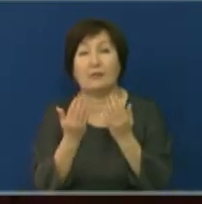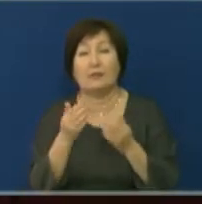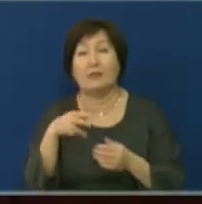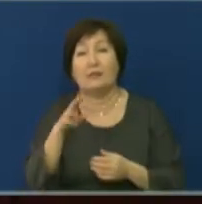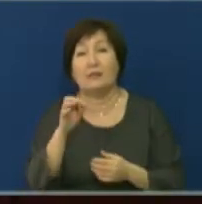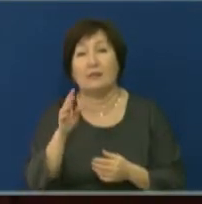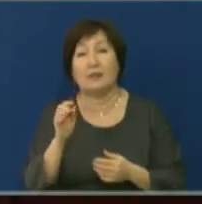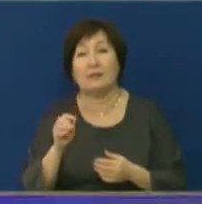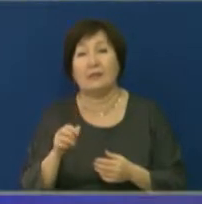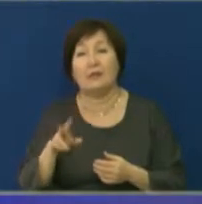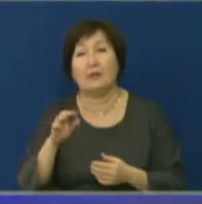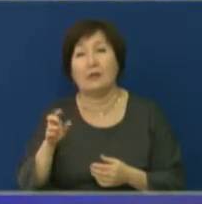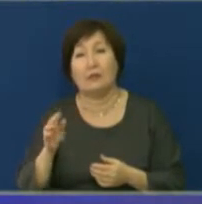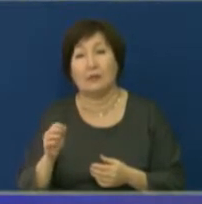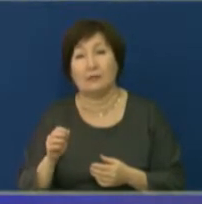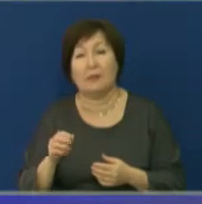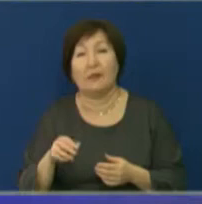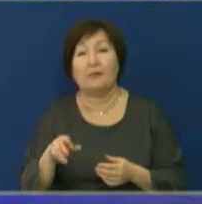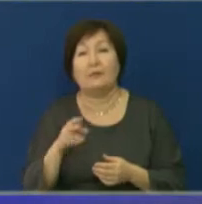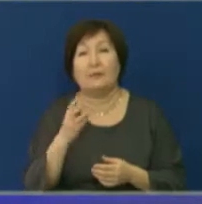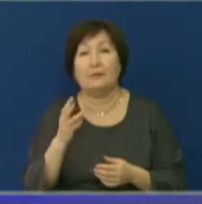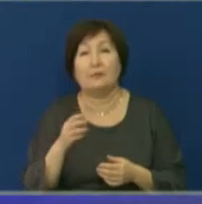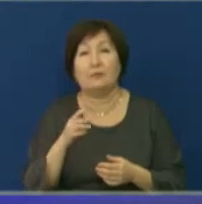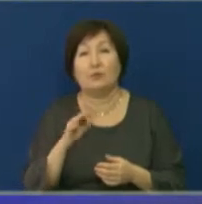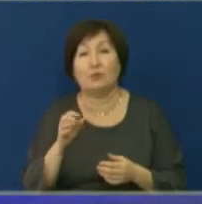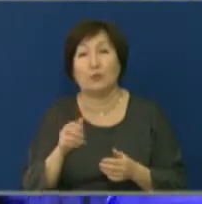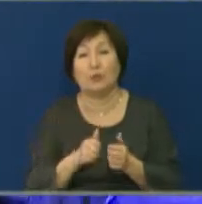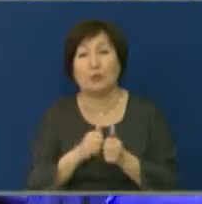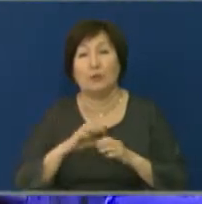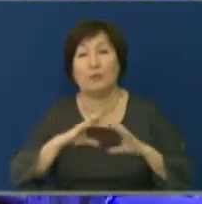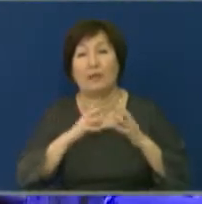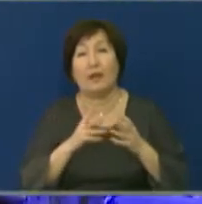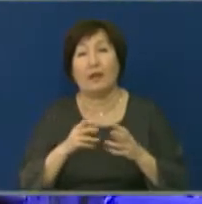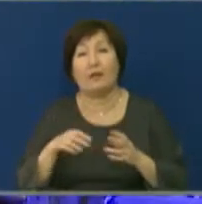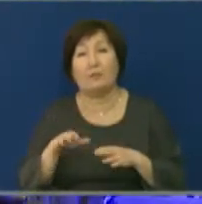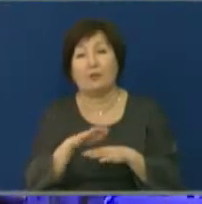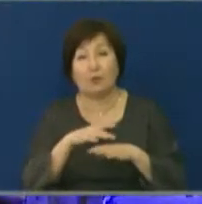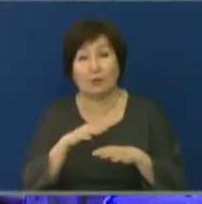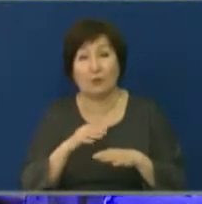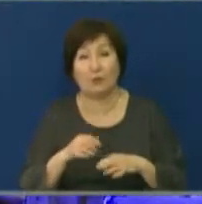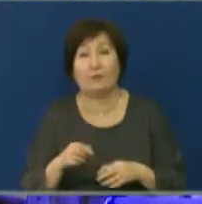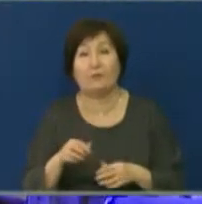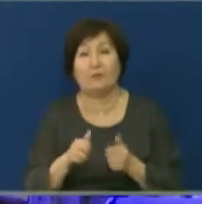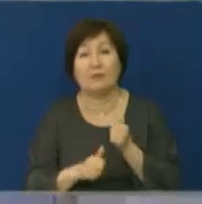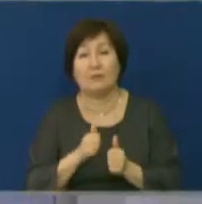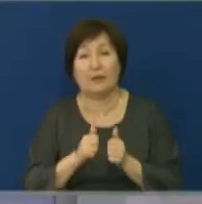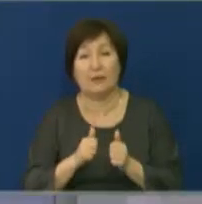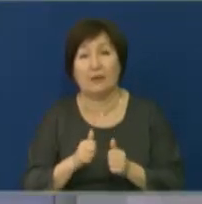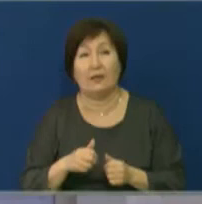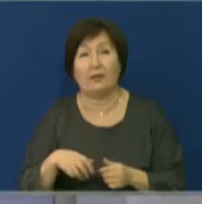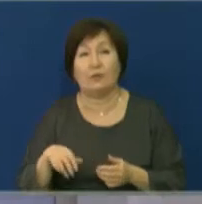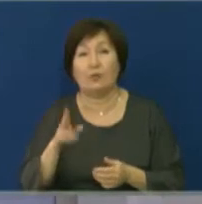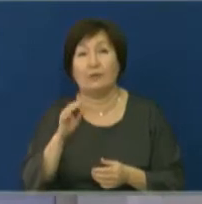Международного театрального фестиваля «Наурос» среди тюркских народов, который проходил с 7 по 13 июня текущего года в